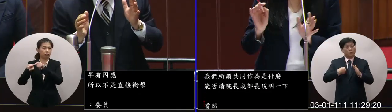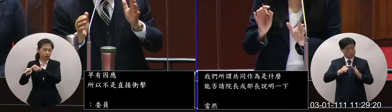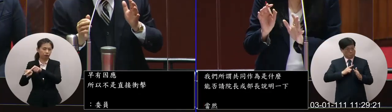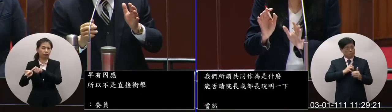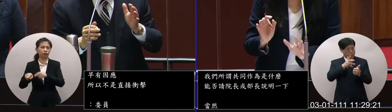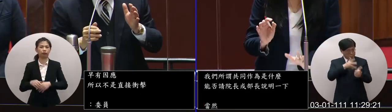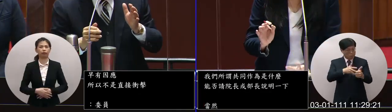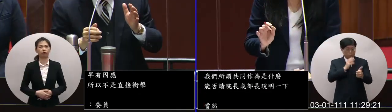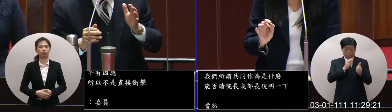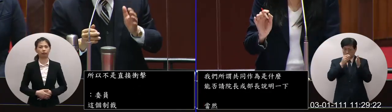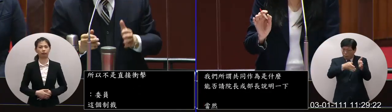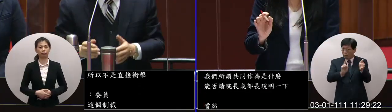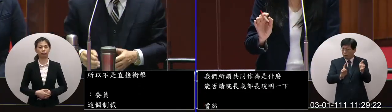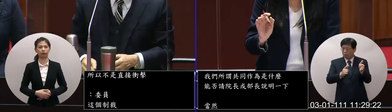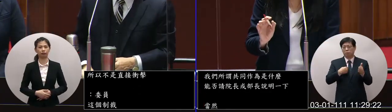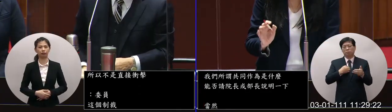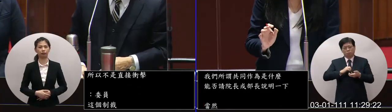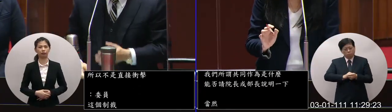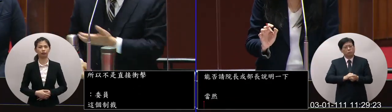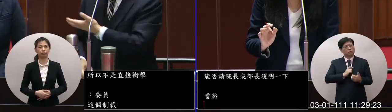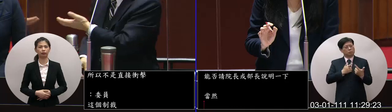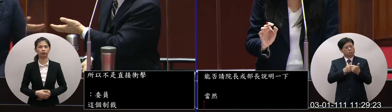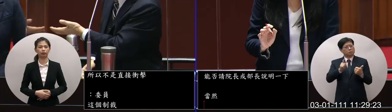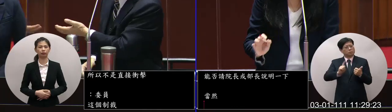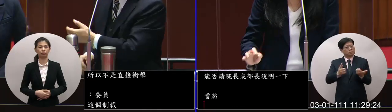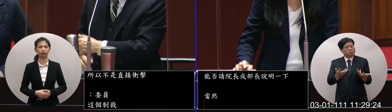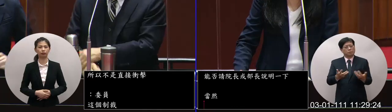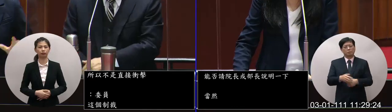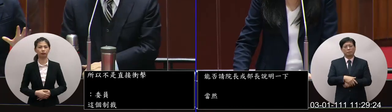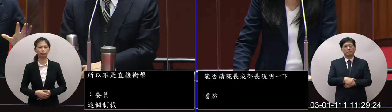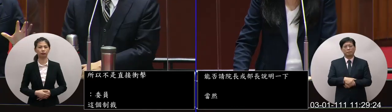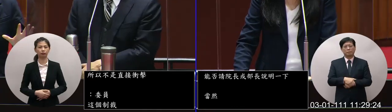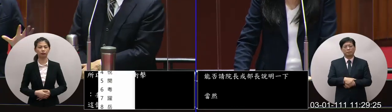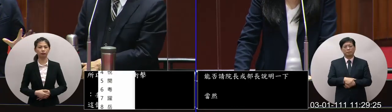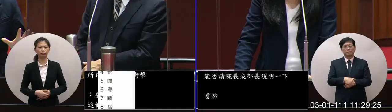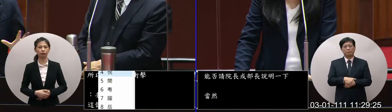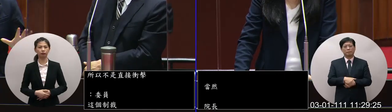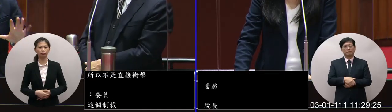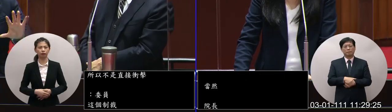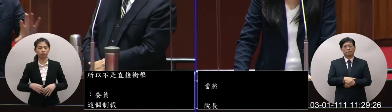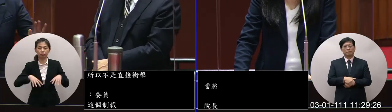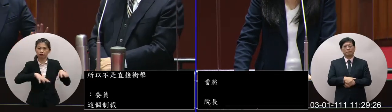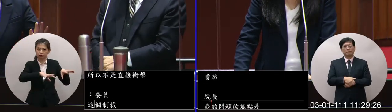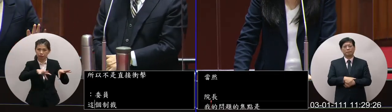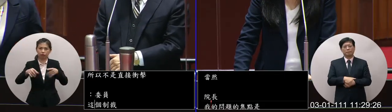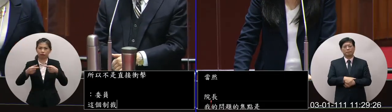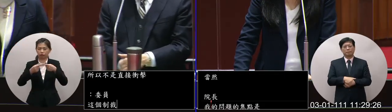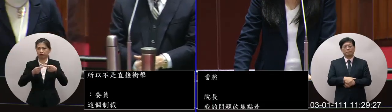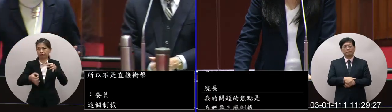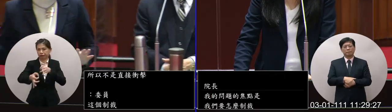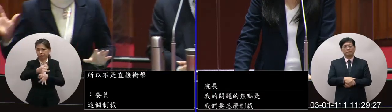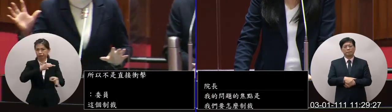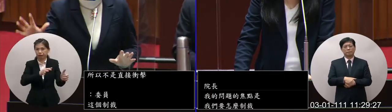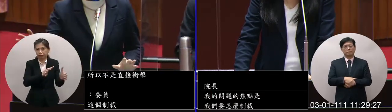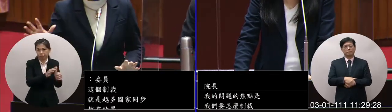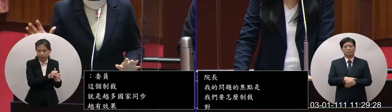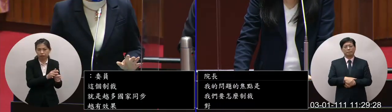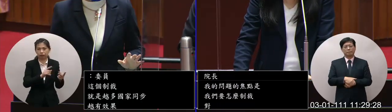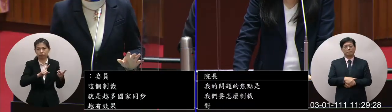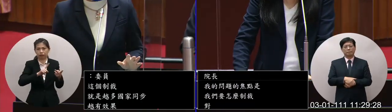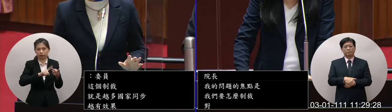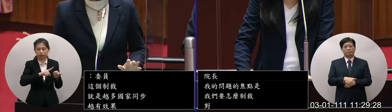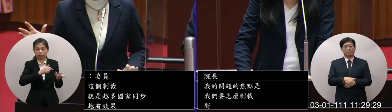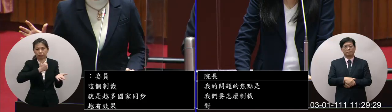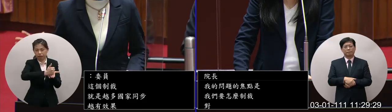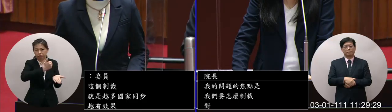我的那个问题的焦点是，我们要怎么制裁？ 好，来， 对， 好，那国际上哈，一个是金融的部分，一个是出口管